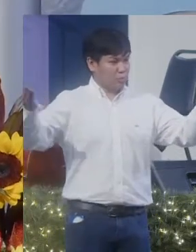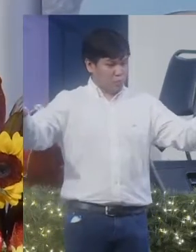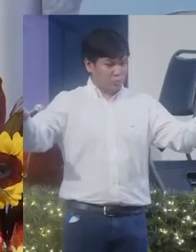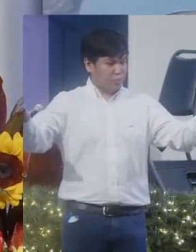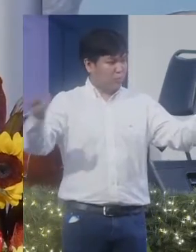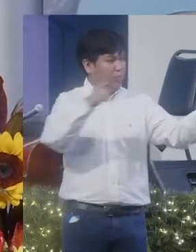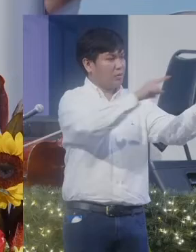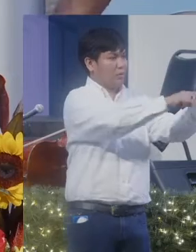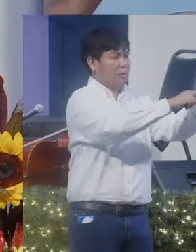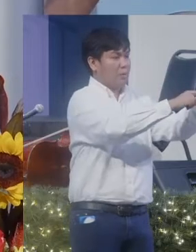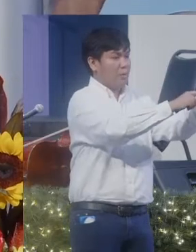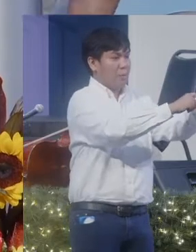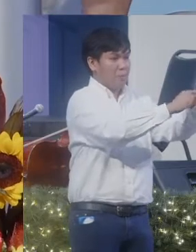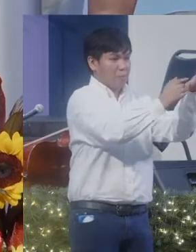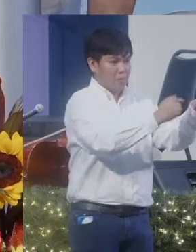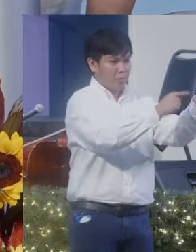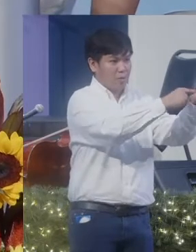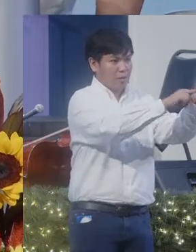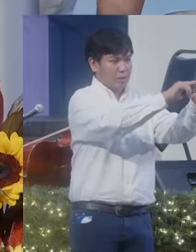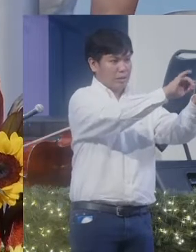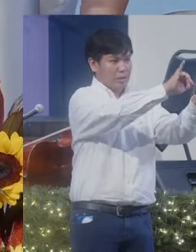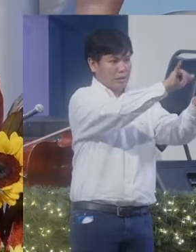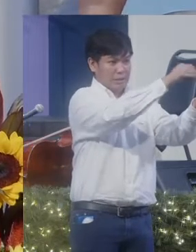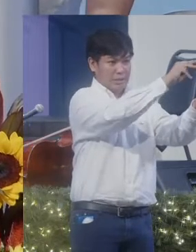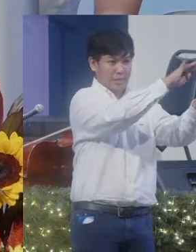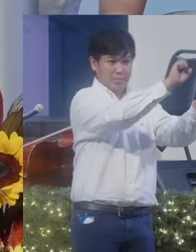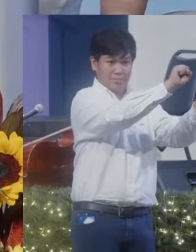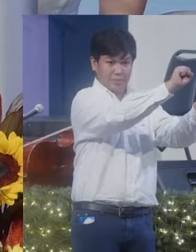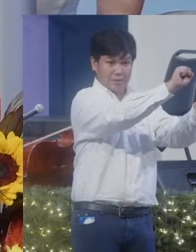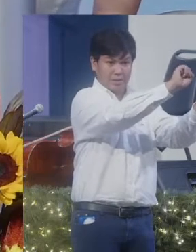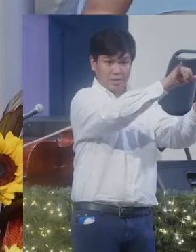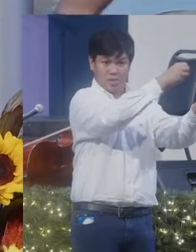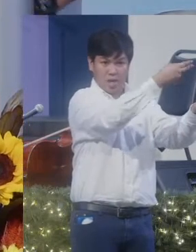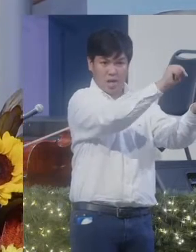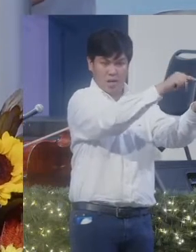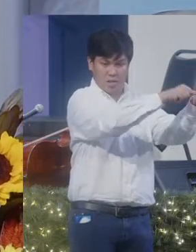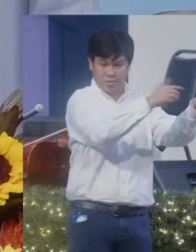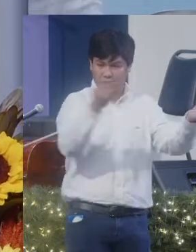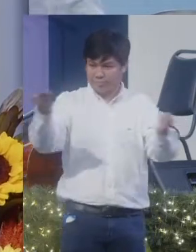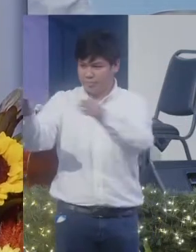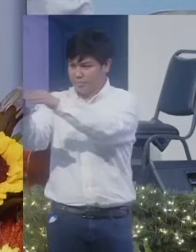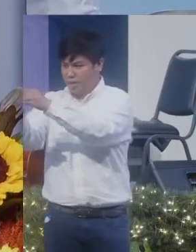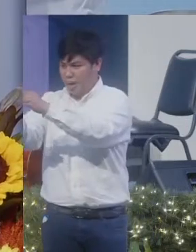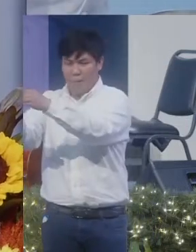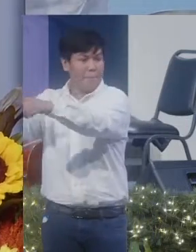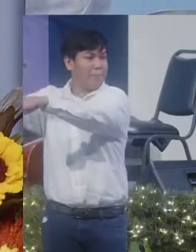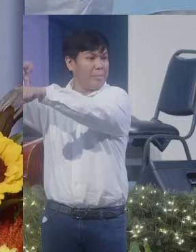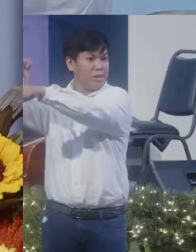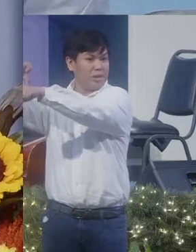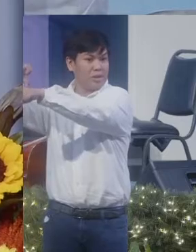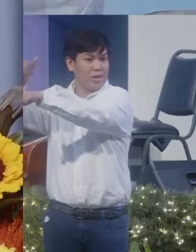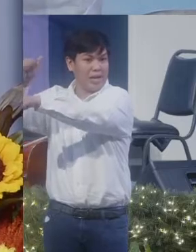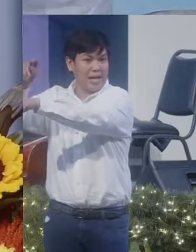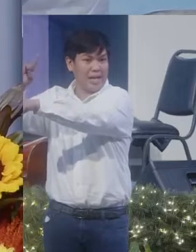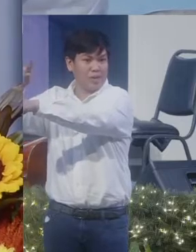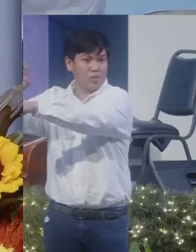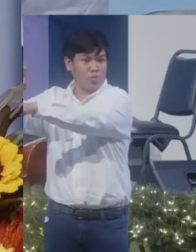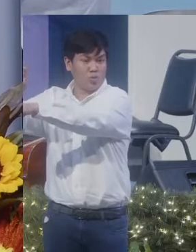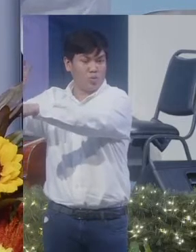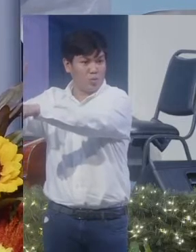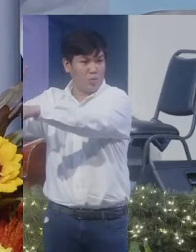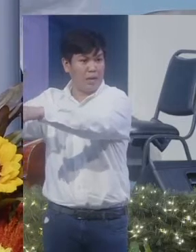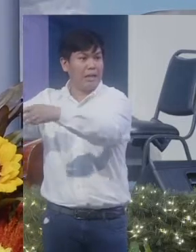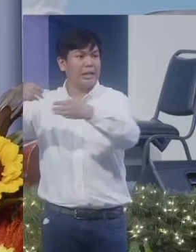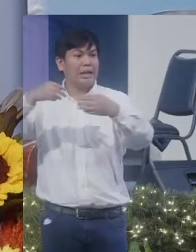bangka. So siguro, si John tsaka si James nasa kabilang bangka. Si Simon tsaka si Andrew nandito. Kasama nila ang